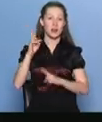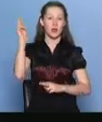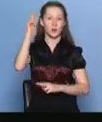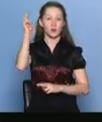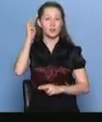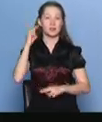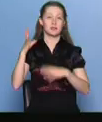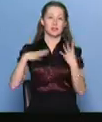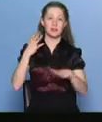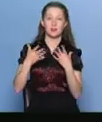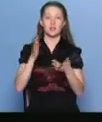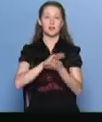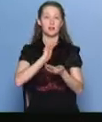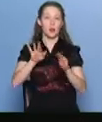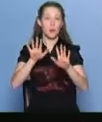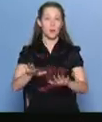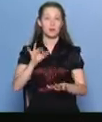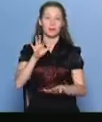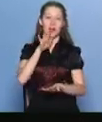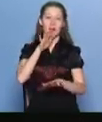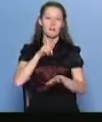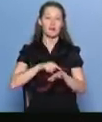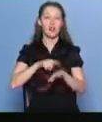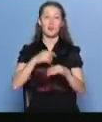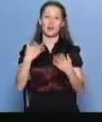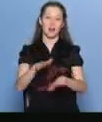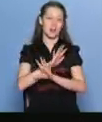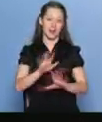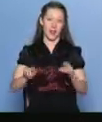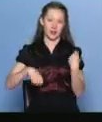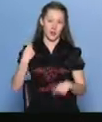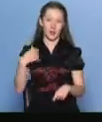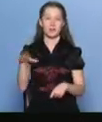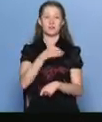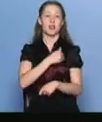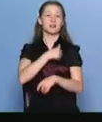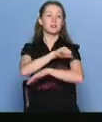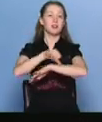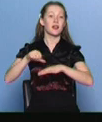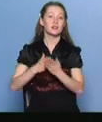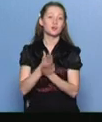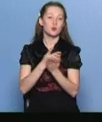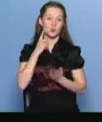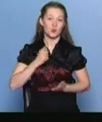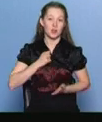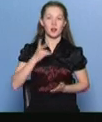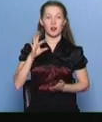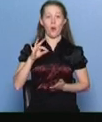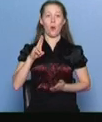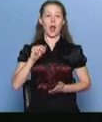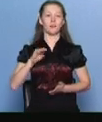на незнакомой местности. Времени, в общем, зря не теряли. Все они хотят служить на границе, а пока и званием кадет очень